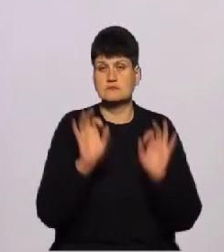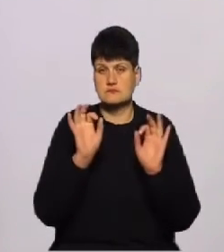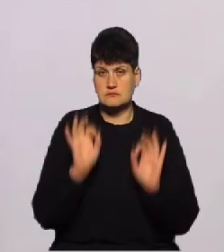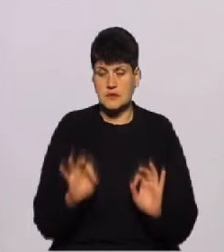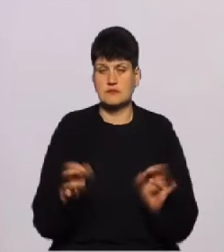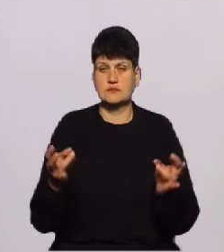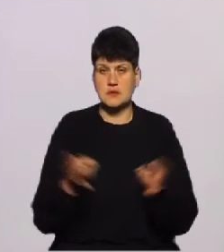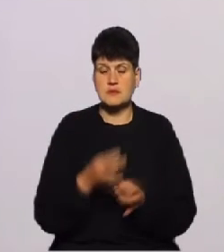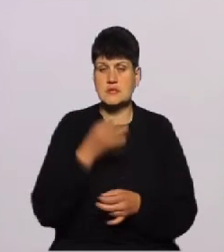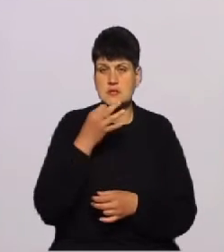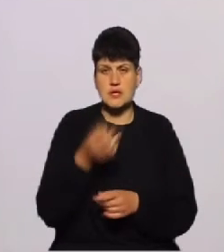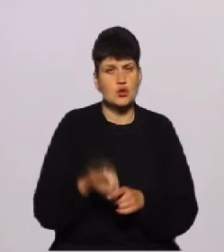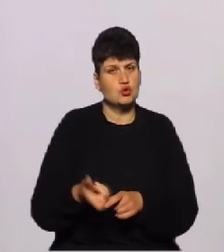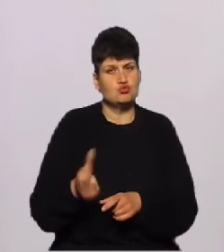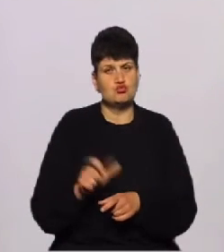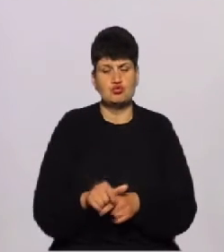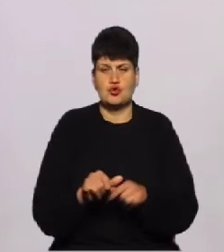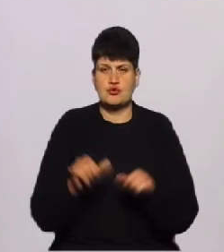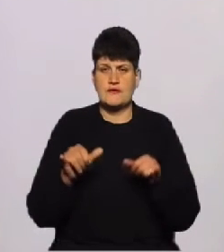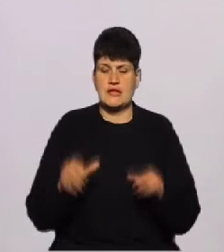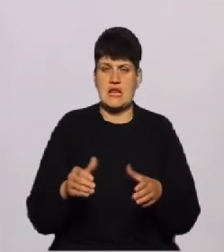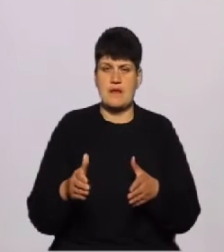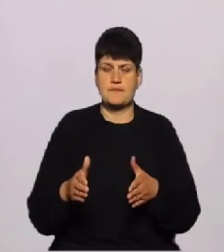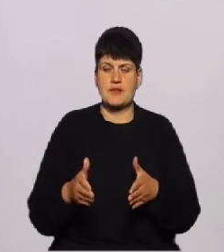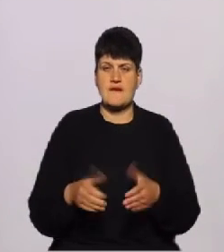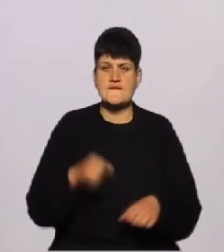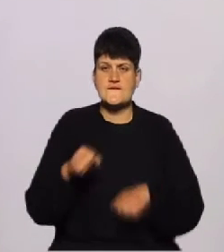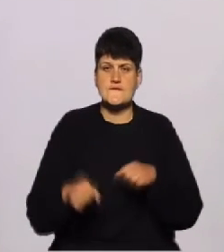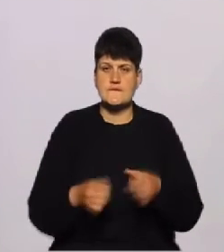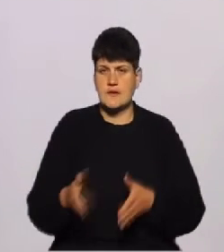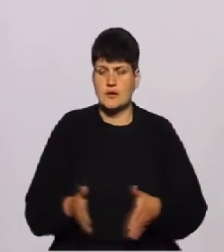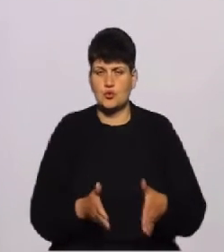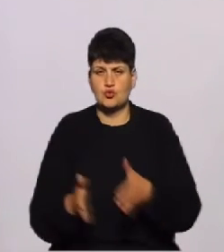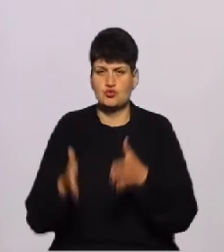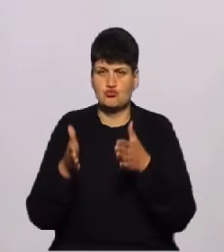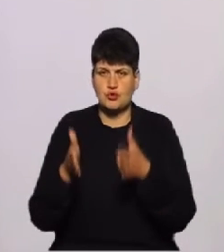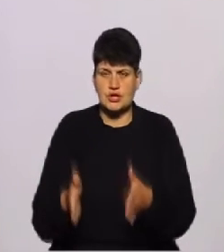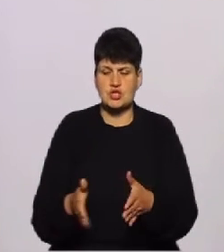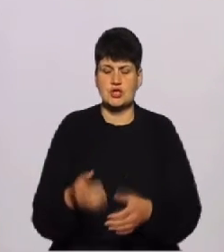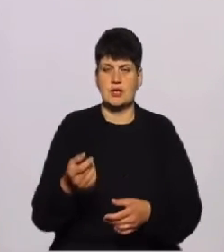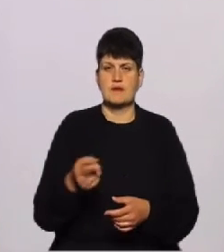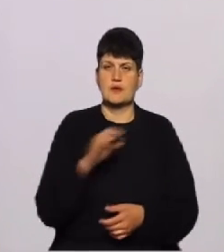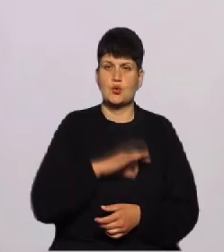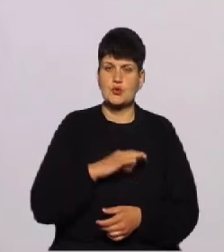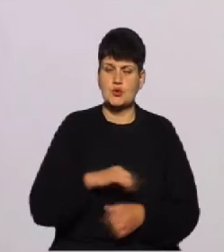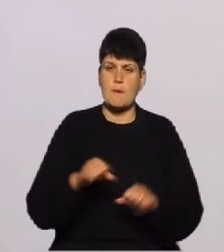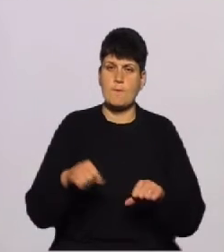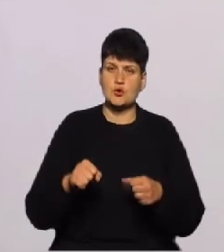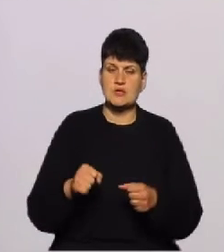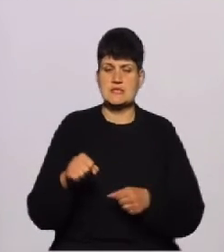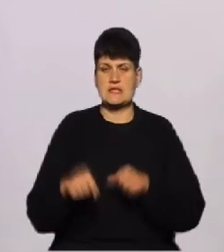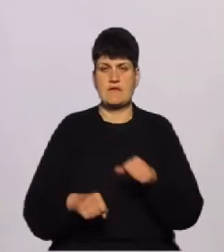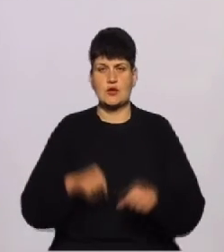дуже розвинена веломережа, тобто велодоріжок, якими користуються і велосипедисти, і водії мотоциклів в тому числі, ну і між ними